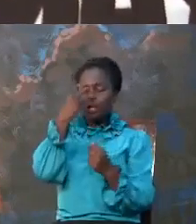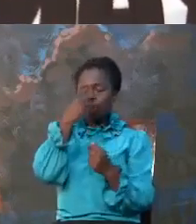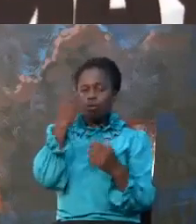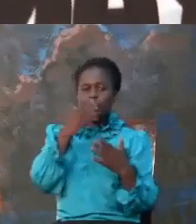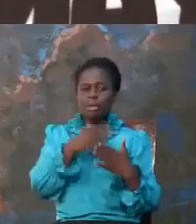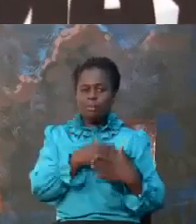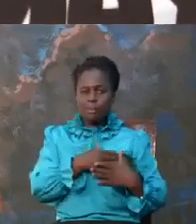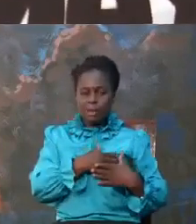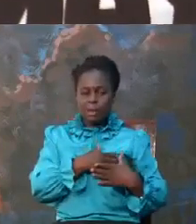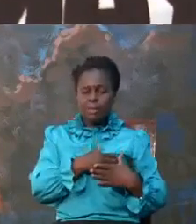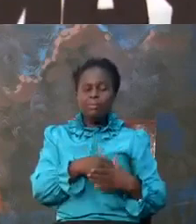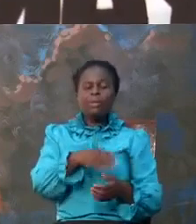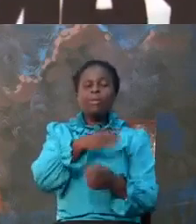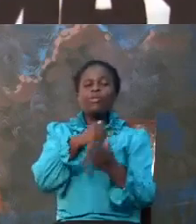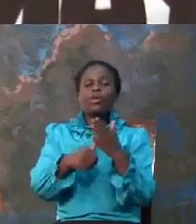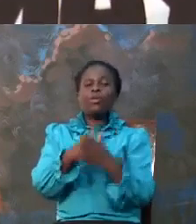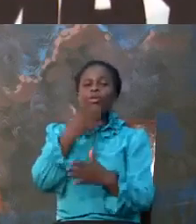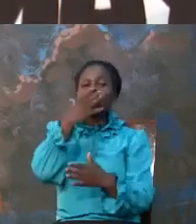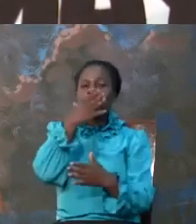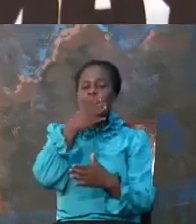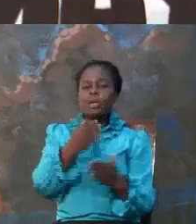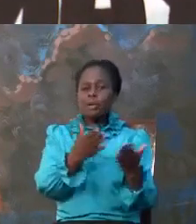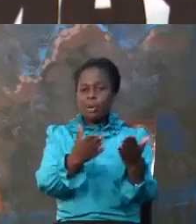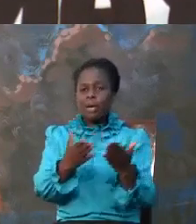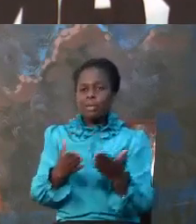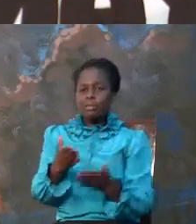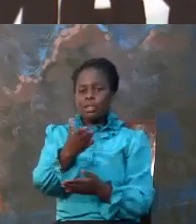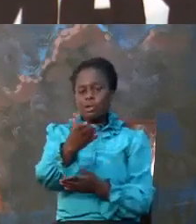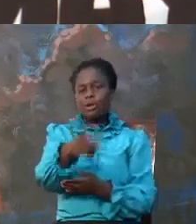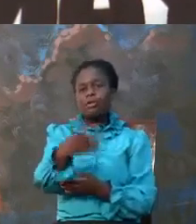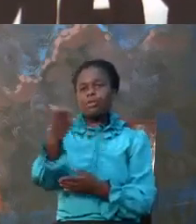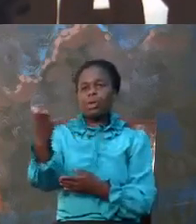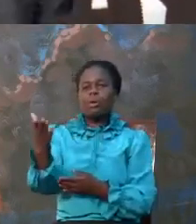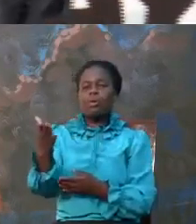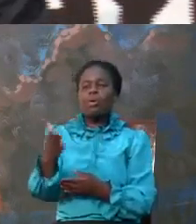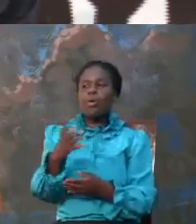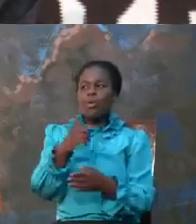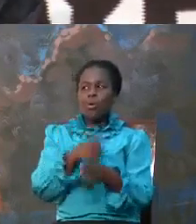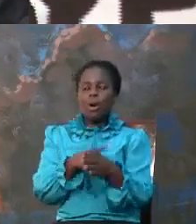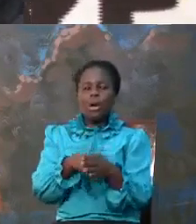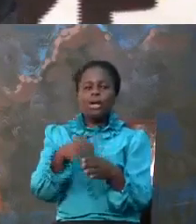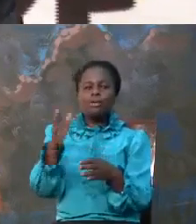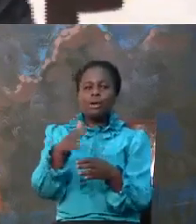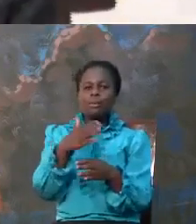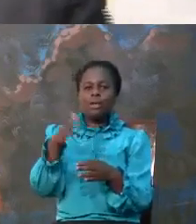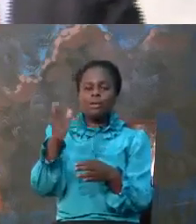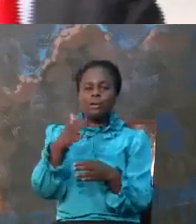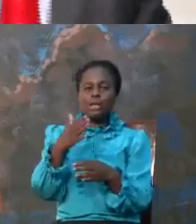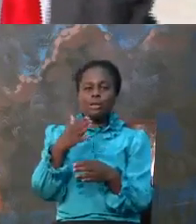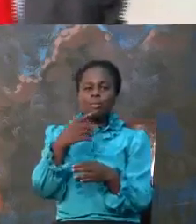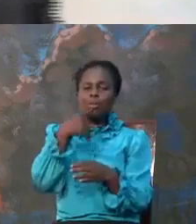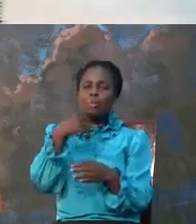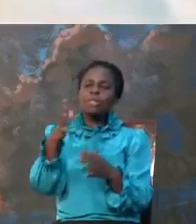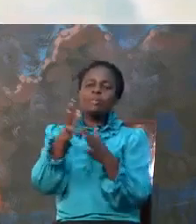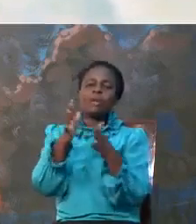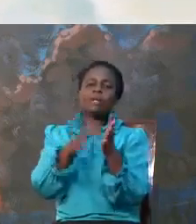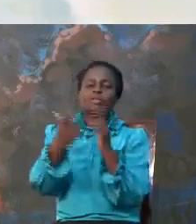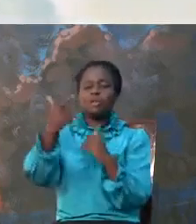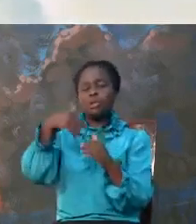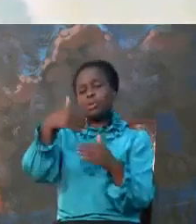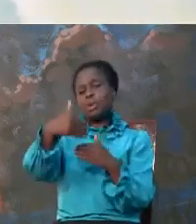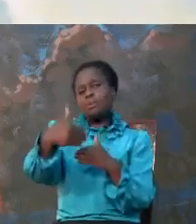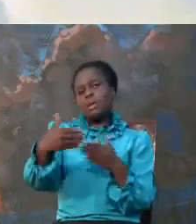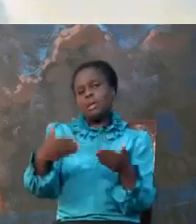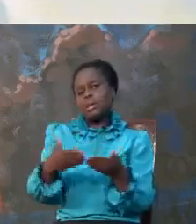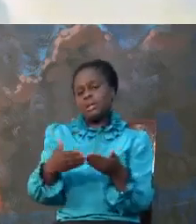watumishi wa Bwana, wainjilisti, watawashikeni mikono. Tembea pale ulipo. Wakati waimbaji wanaimba, unasema Yesu ninakuja. Mbele ya kiti cha